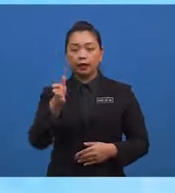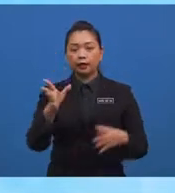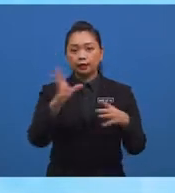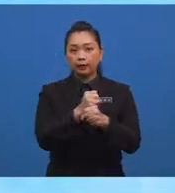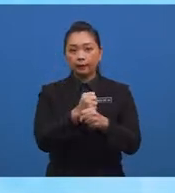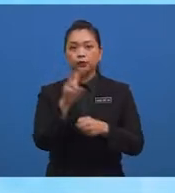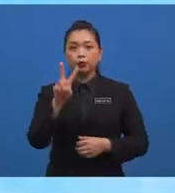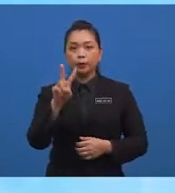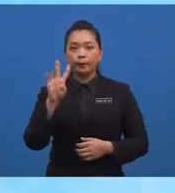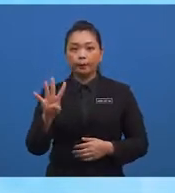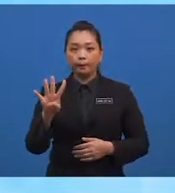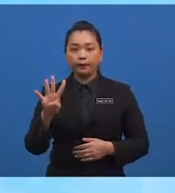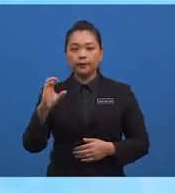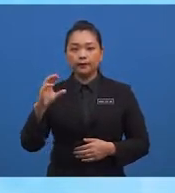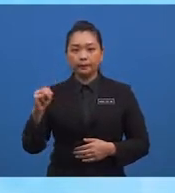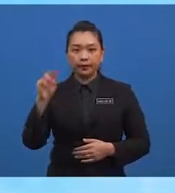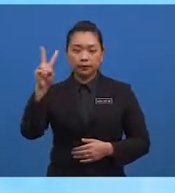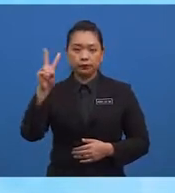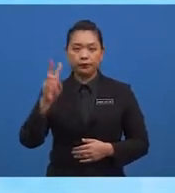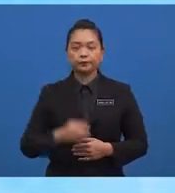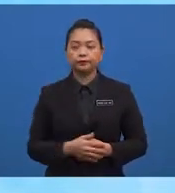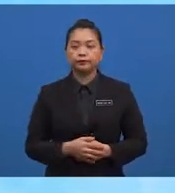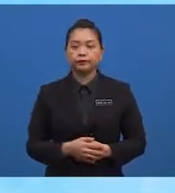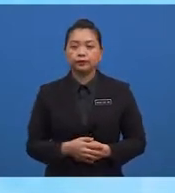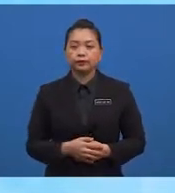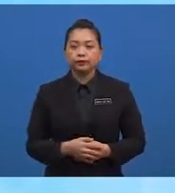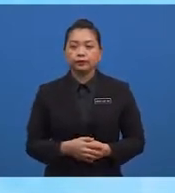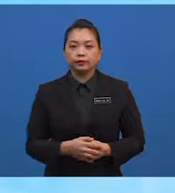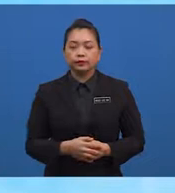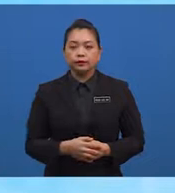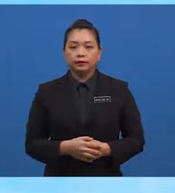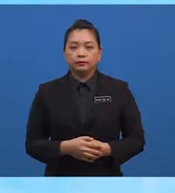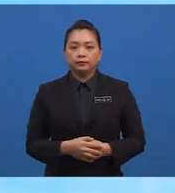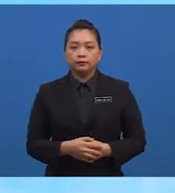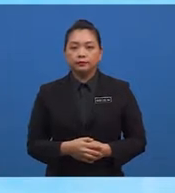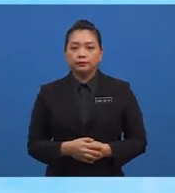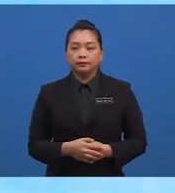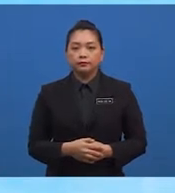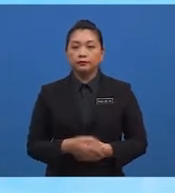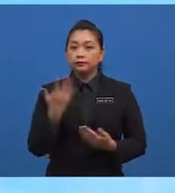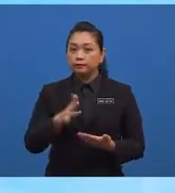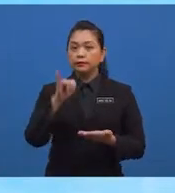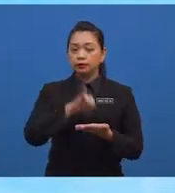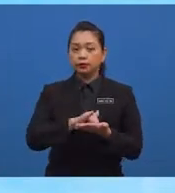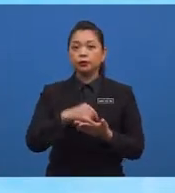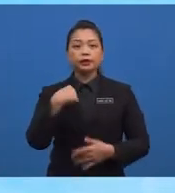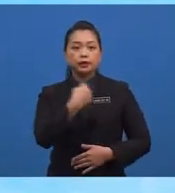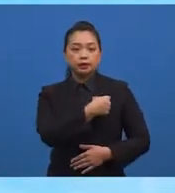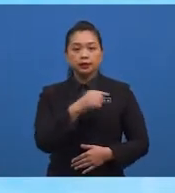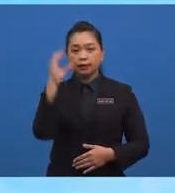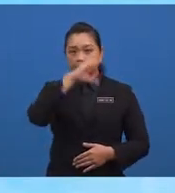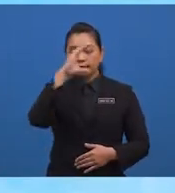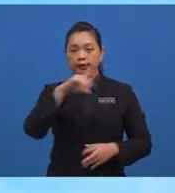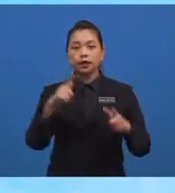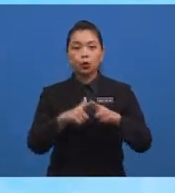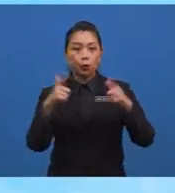dapat 24 cm persegi. Langkah keempat, kita cari